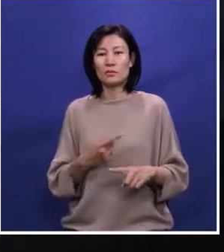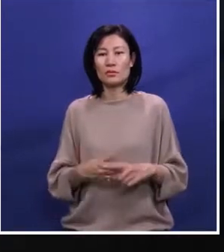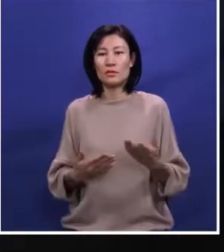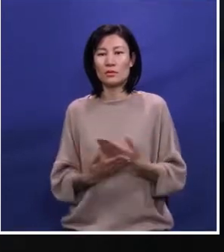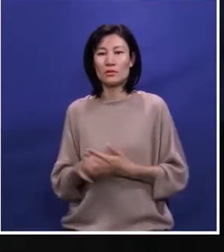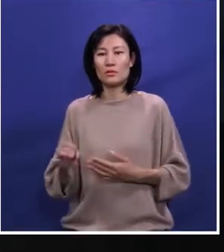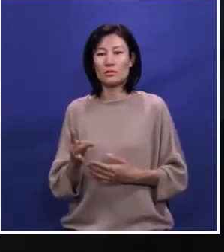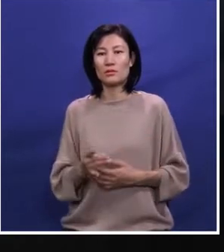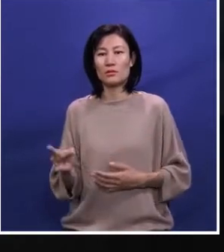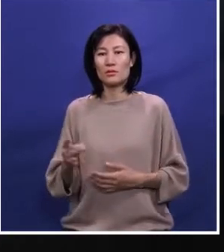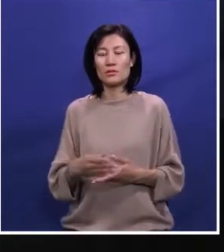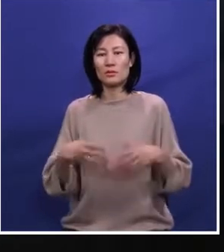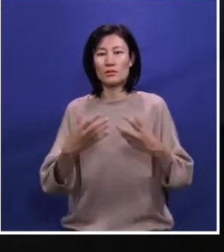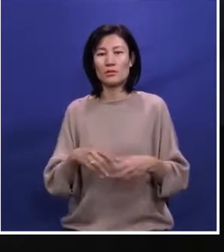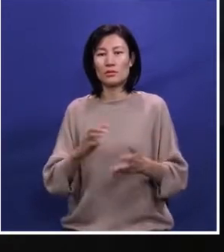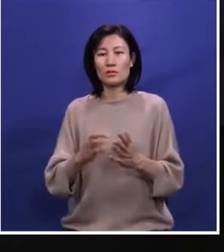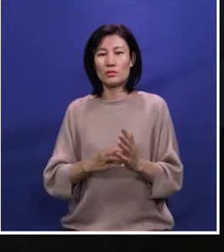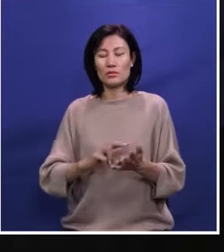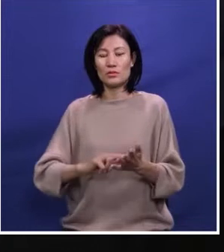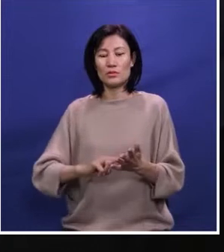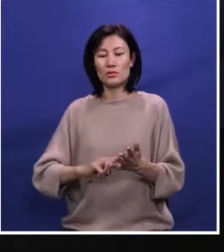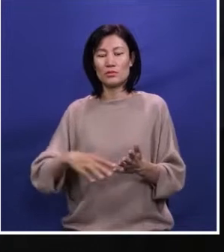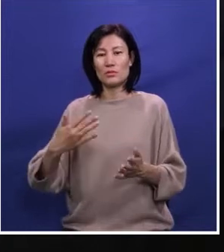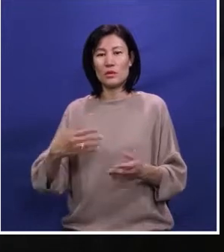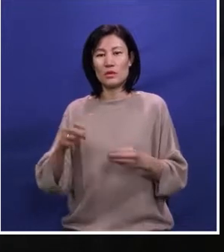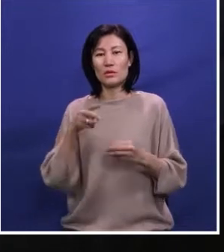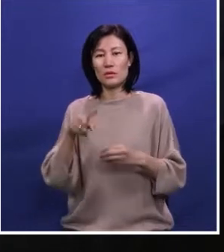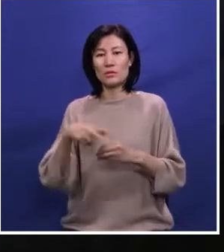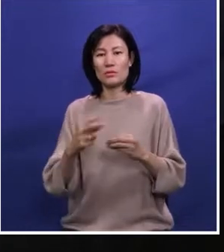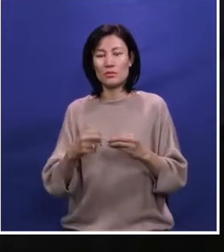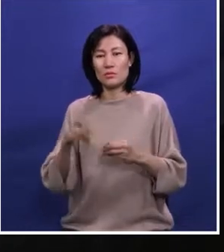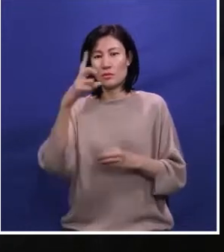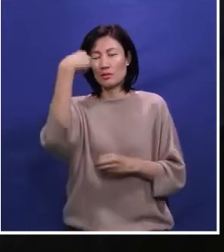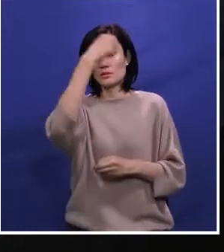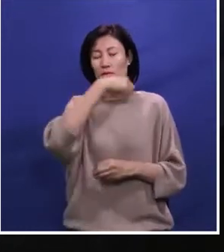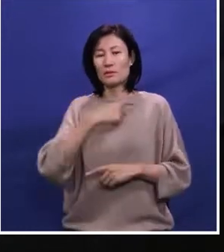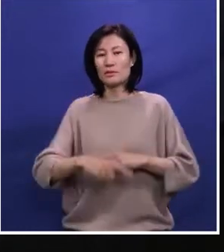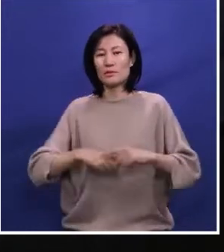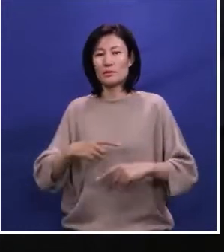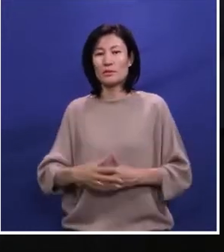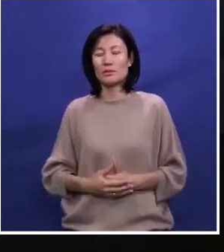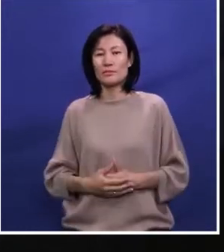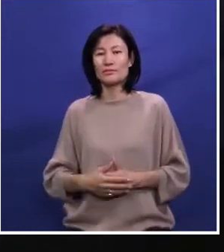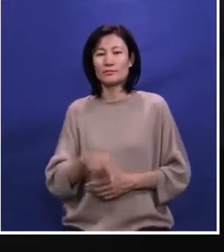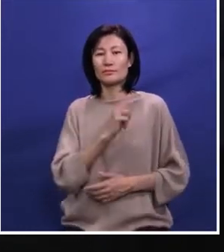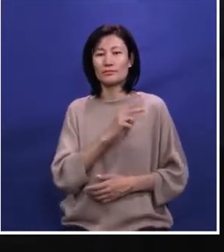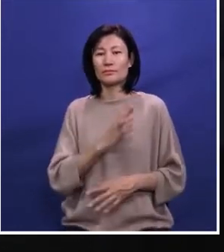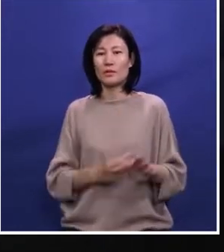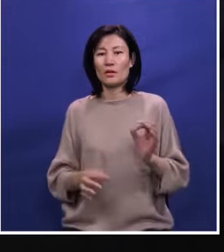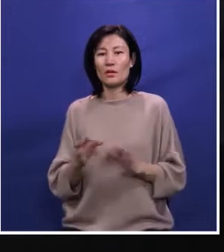жаңа республикалық бюджетте есебінен 425 миллион қаржы бөлінген, 2018 жылдан бері қарай өтпелі нысан ретінде жүргізілген